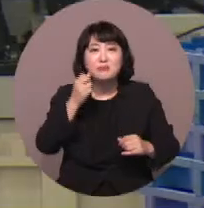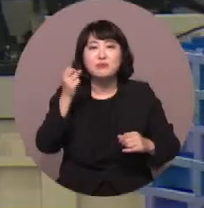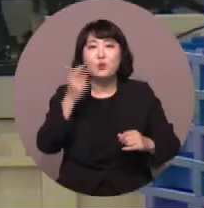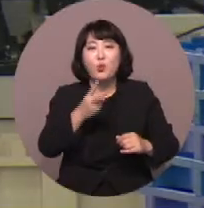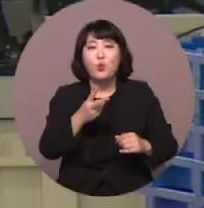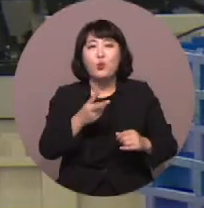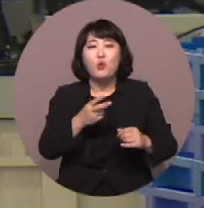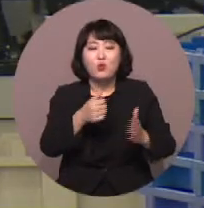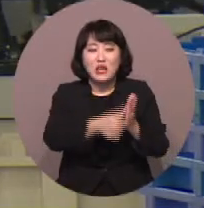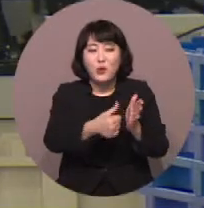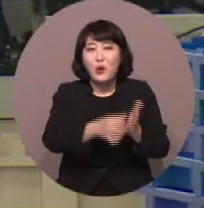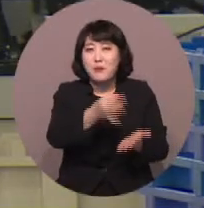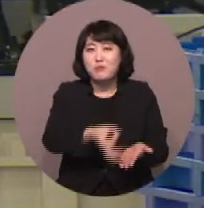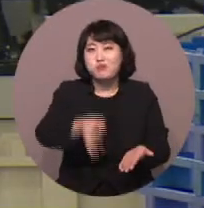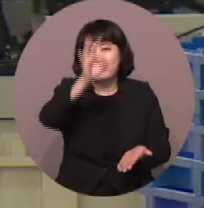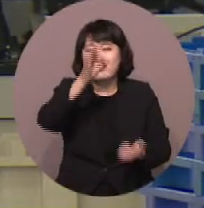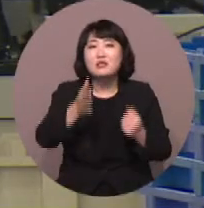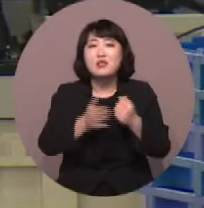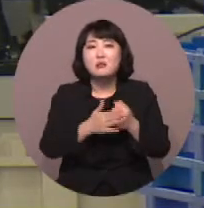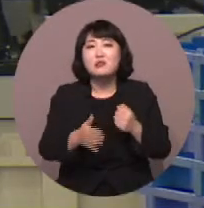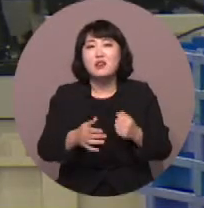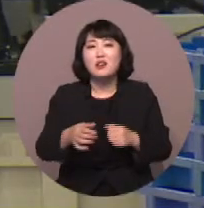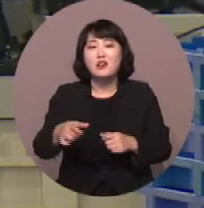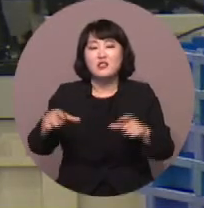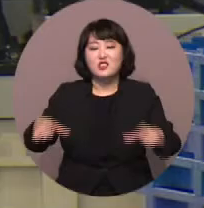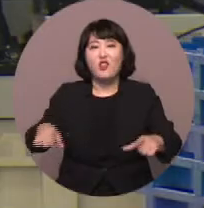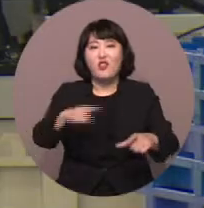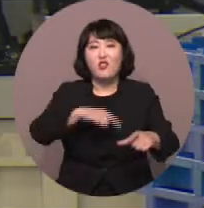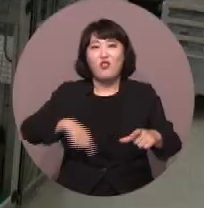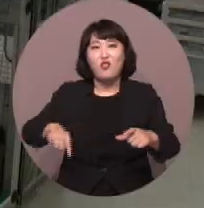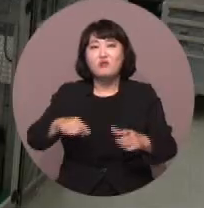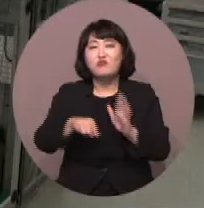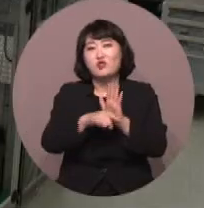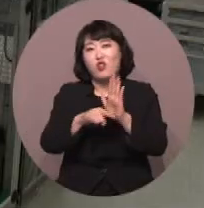전망에 는 부정적인 영향을 미친 것으로 풀이되고 있습니다